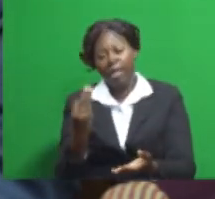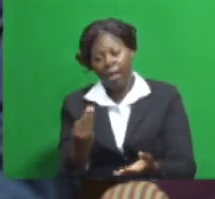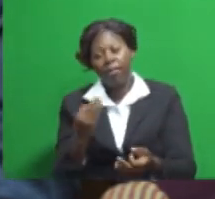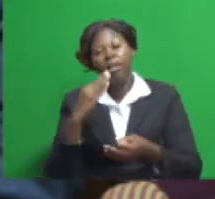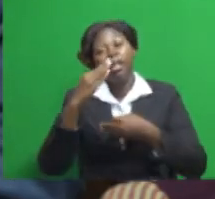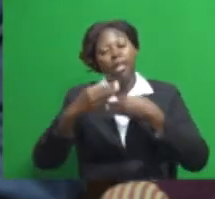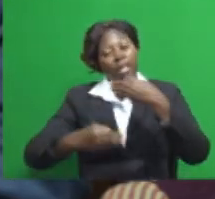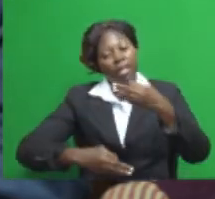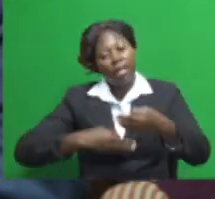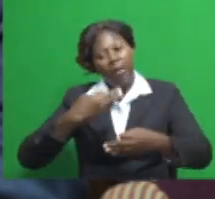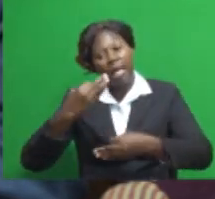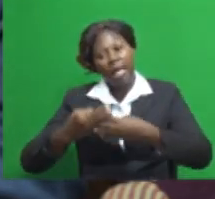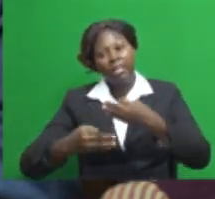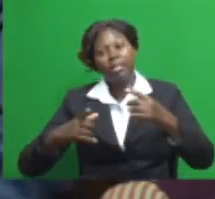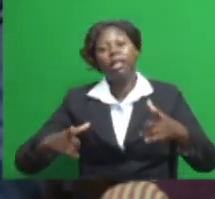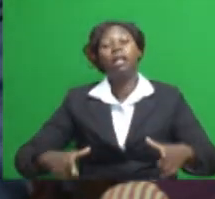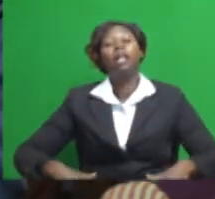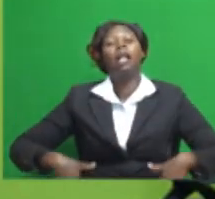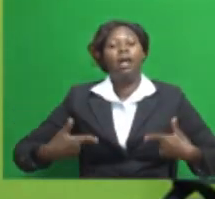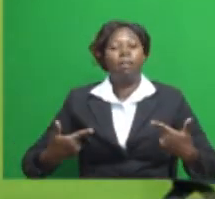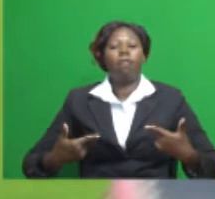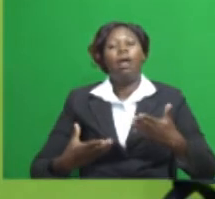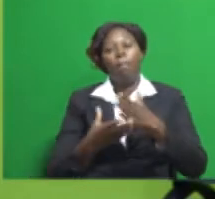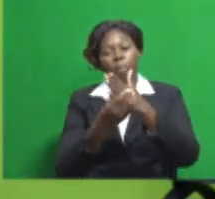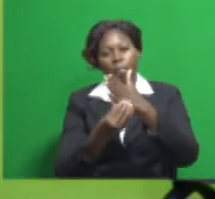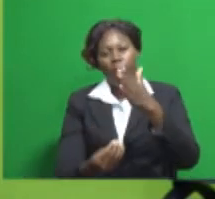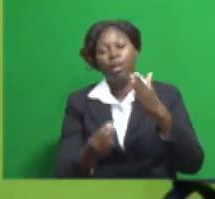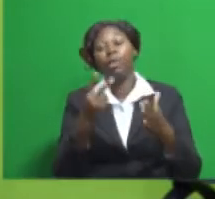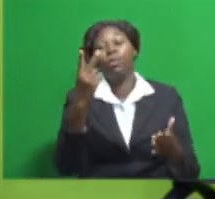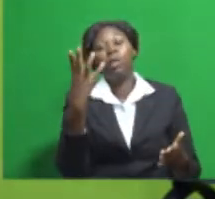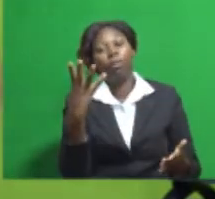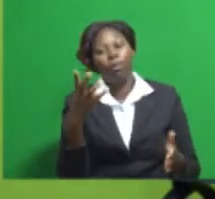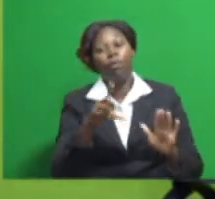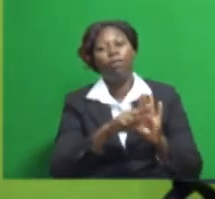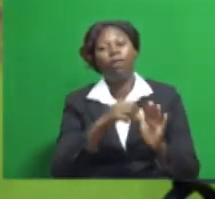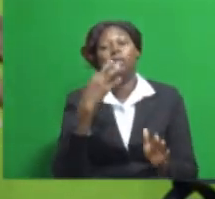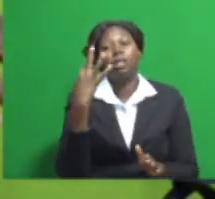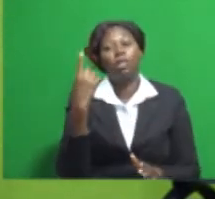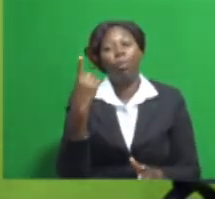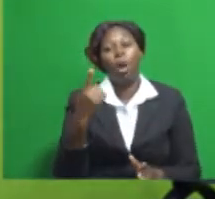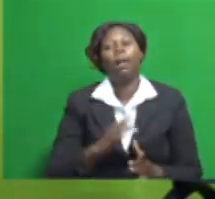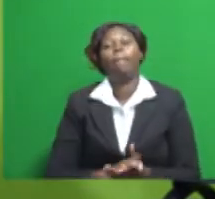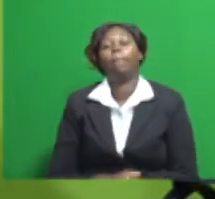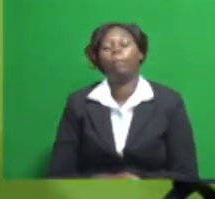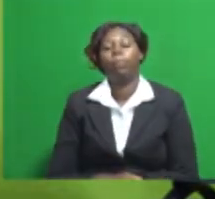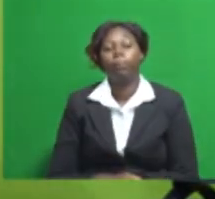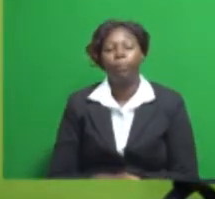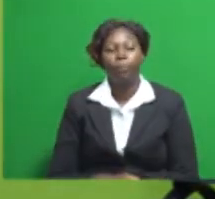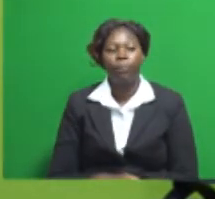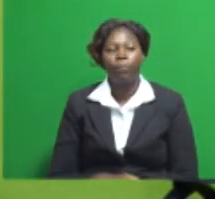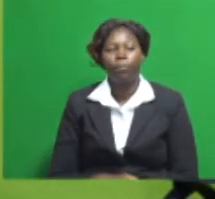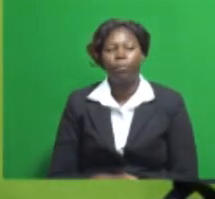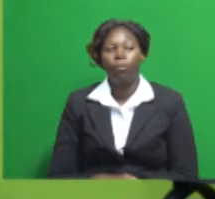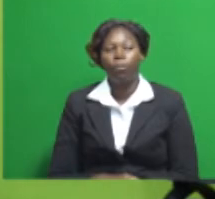uzorwirwa parufu. Mm-hmm. Chichi chaitika pacha ya Kristu, Mateo 24, verse ya 31. Ndoda kuti muverenge pastor, mubva maoneka vateereri